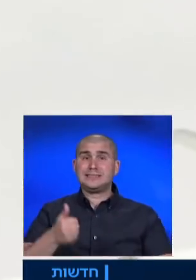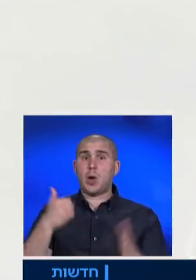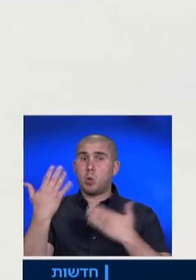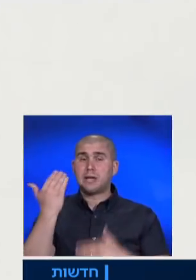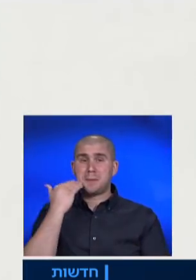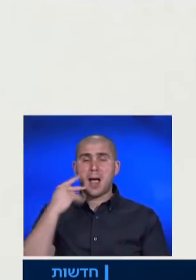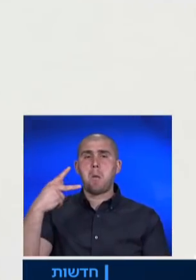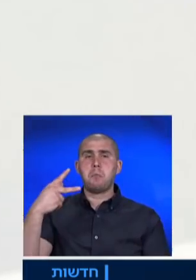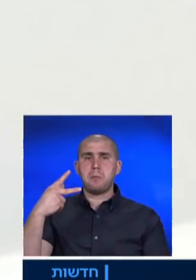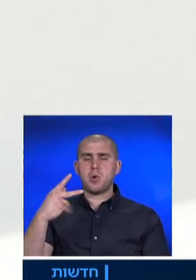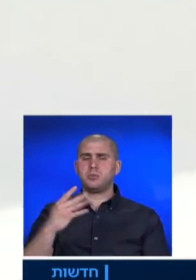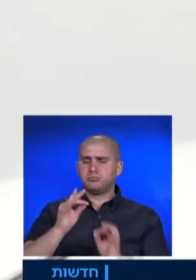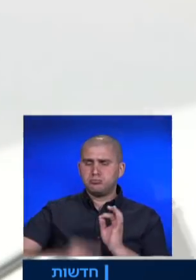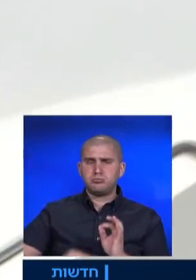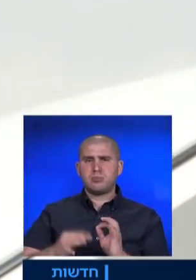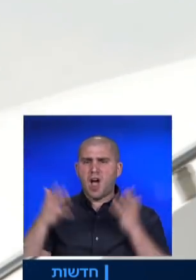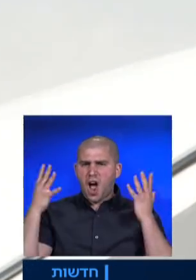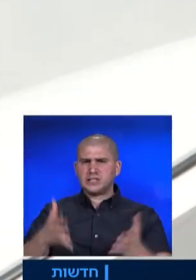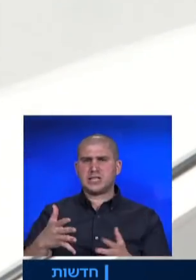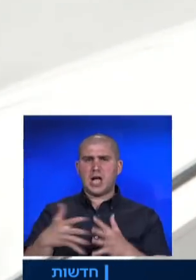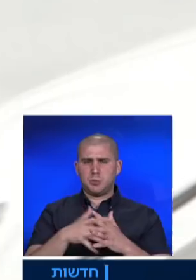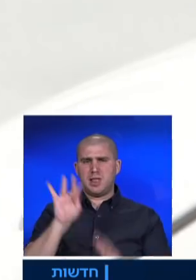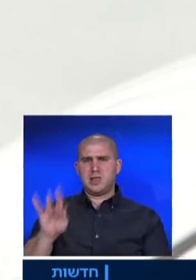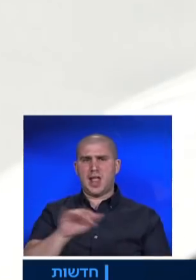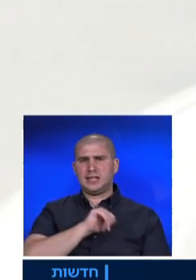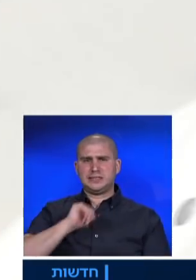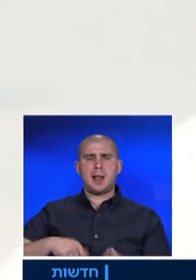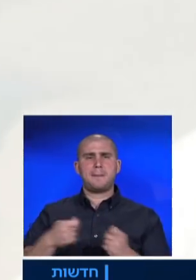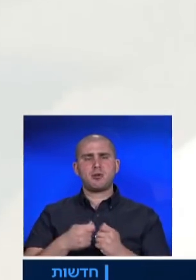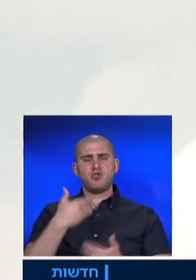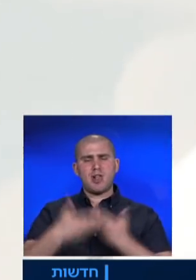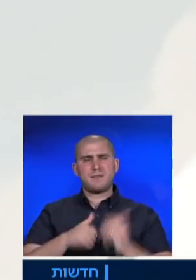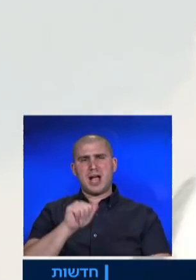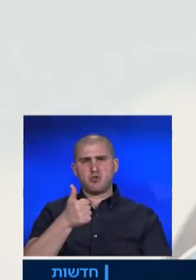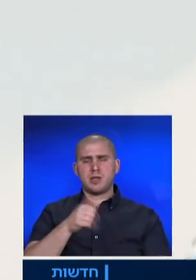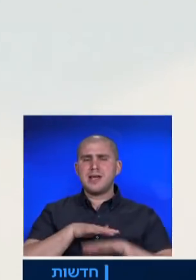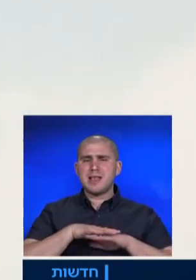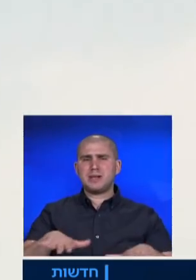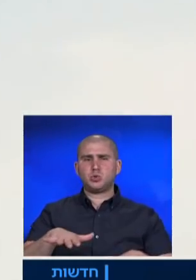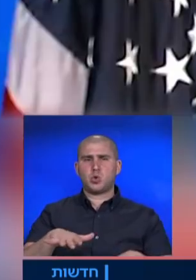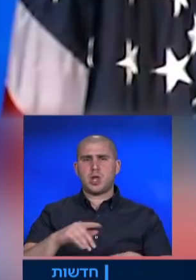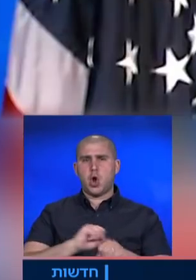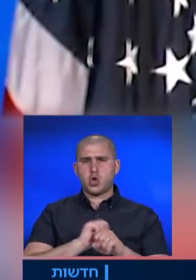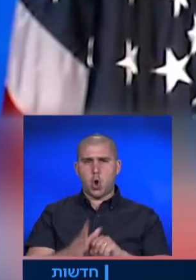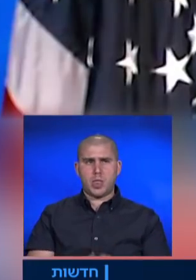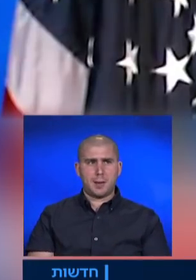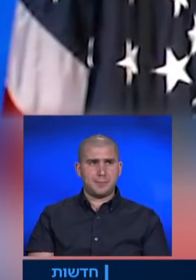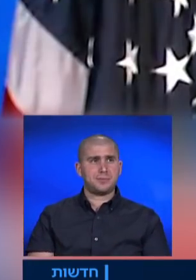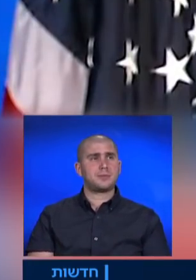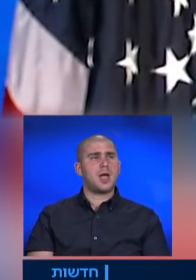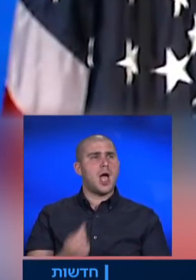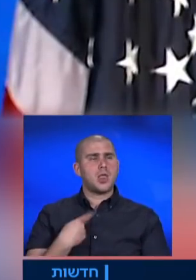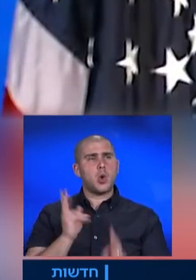הרחיב היום את החזית שפתחה ארצות הברית מול סין בעניין השלבים הראשונים של התפרצות מגפת הקורונה. We can confirm that